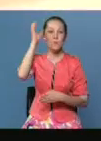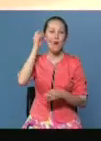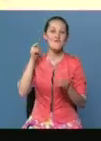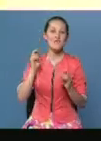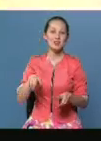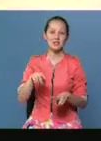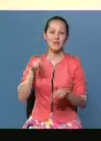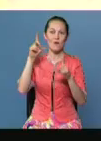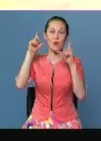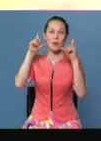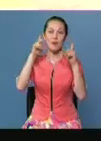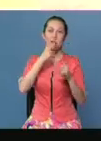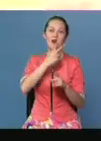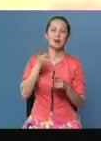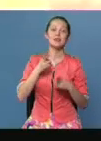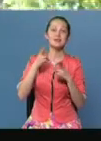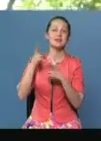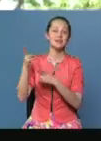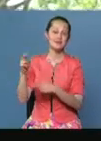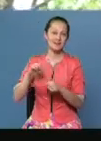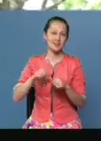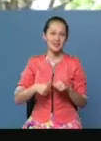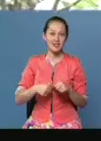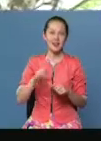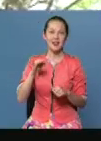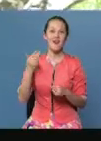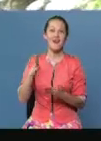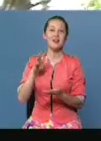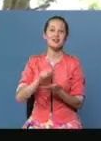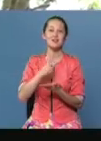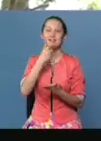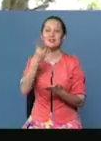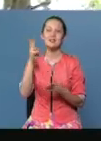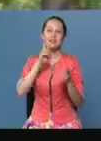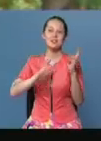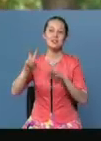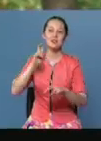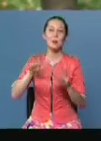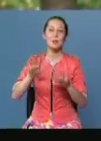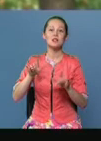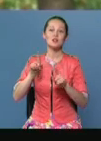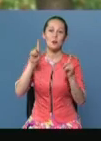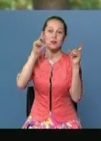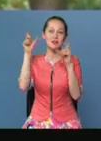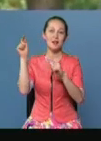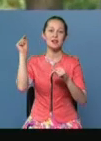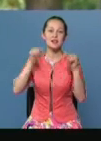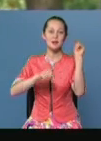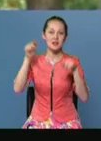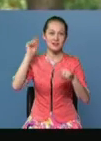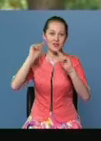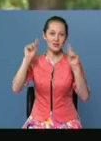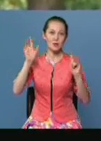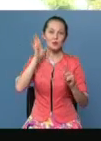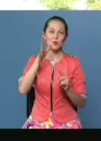верным спутником во всех путешествиях. Сейчас Георгий занят поисками подходящего места для съемок звездопада. Лучше всего его будет видно в